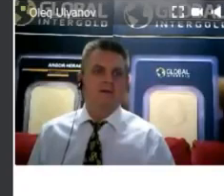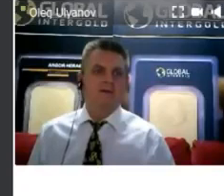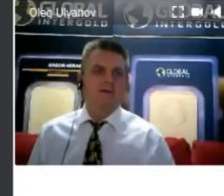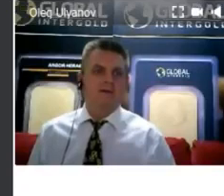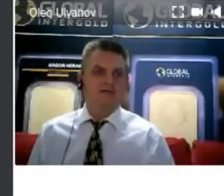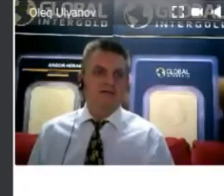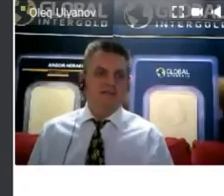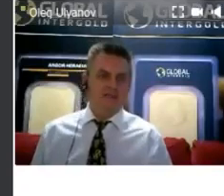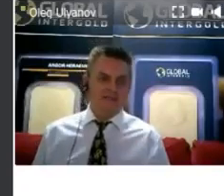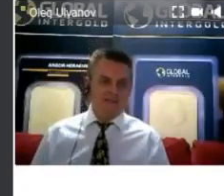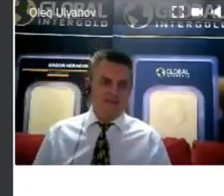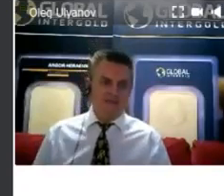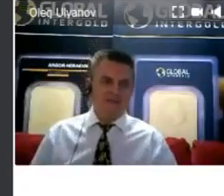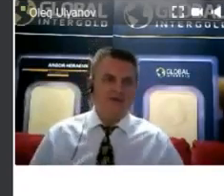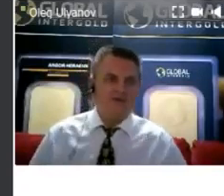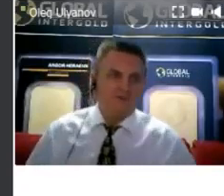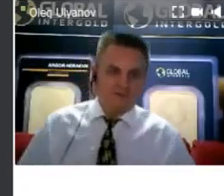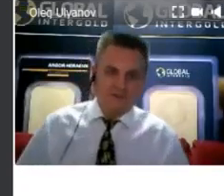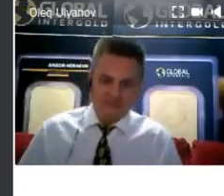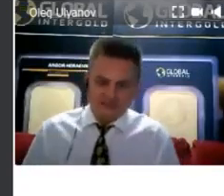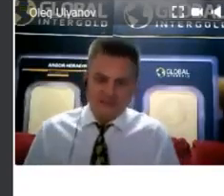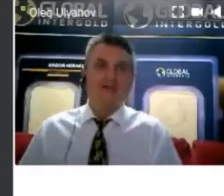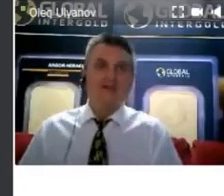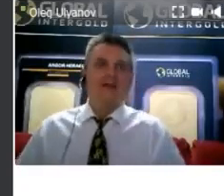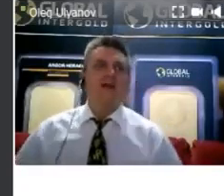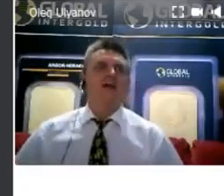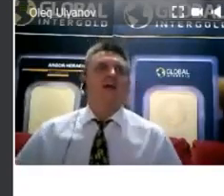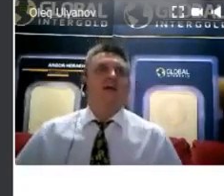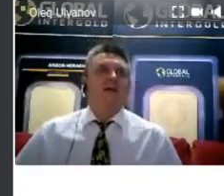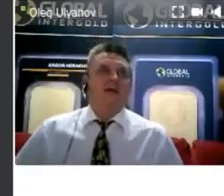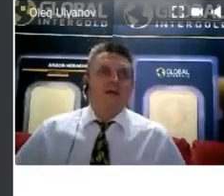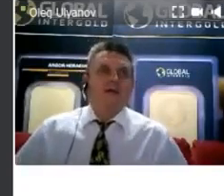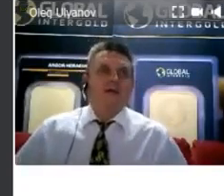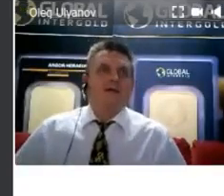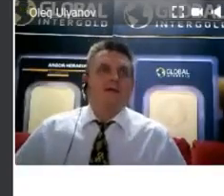Так. Да, сейчас Александр перезайдет в конференц-зал,